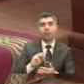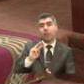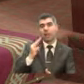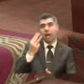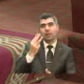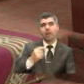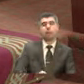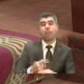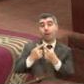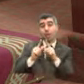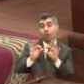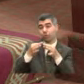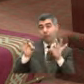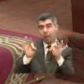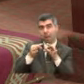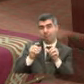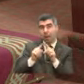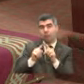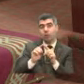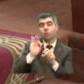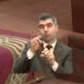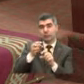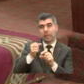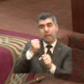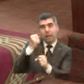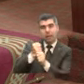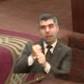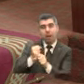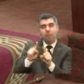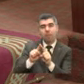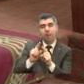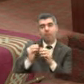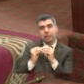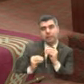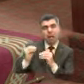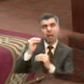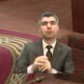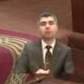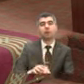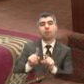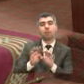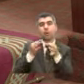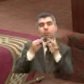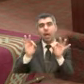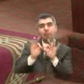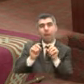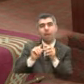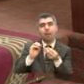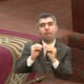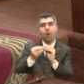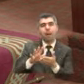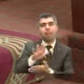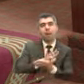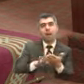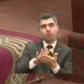فيها دور الشباب نشيطة والطاقة الاستيعابية ديالها مرتفعة، وفيها دور الشباب، فيها مشاكل متعددة على